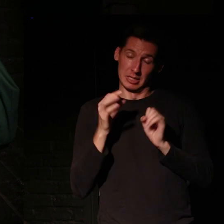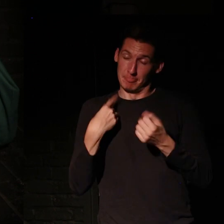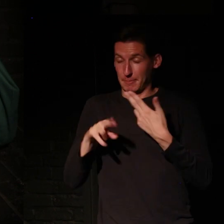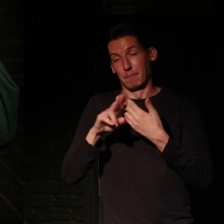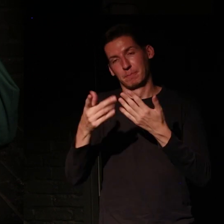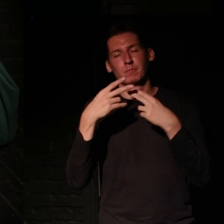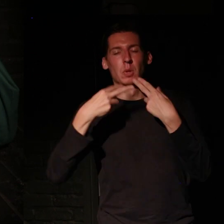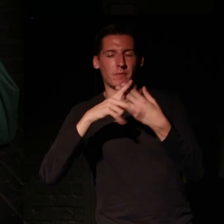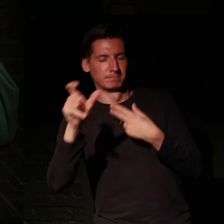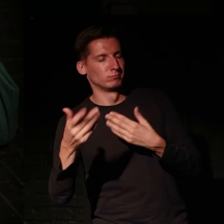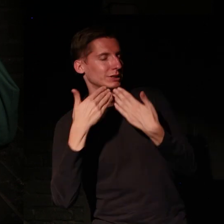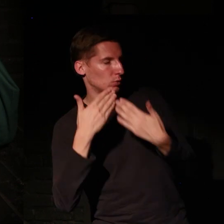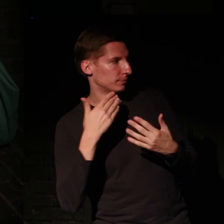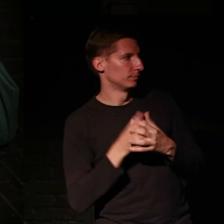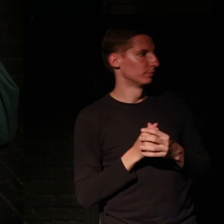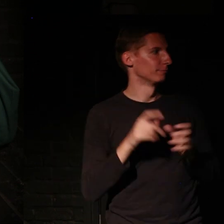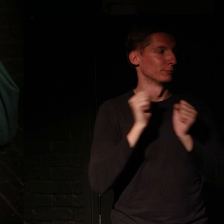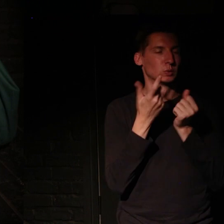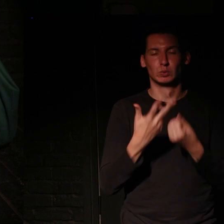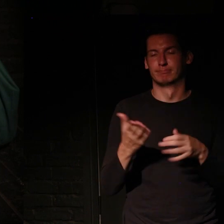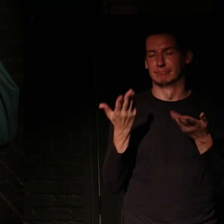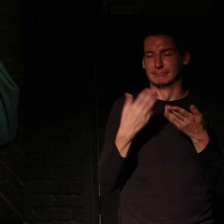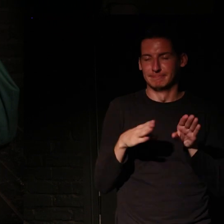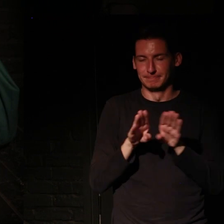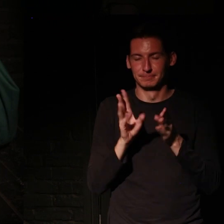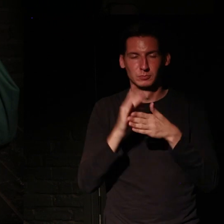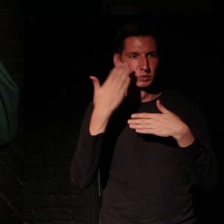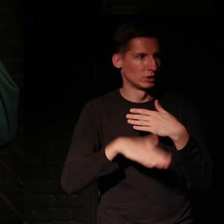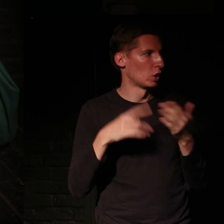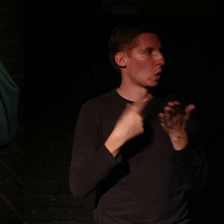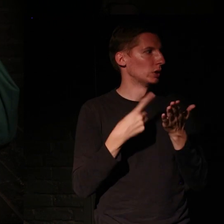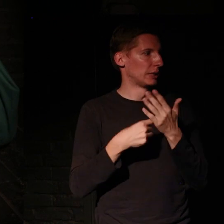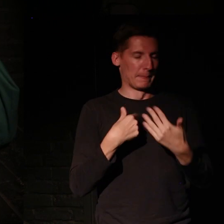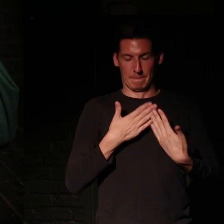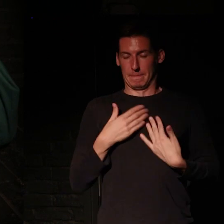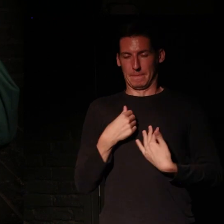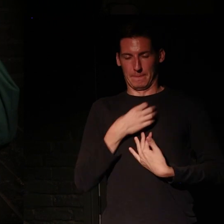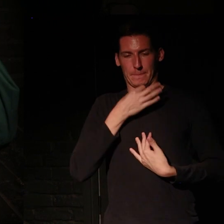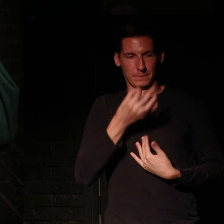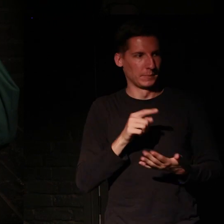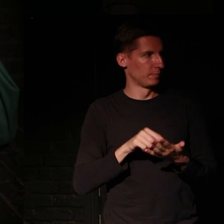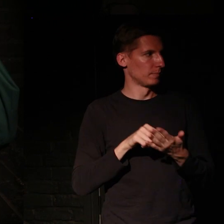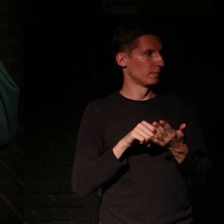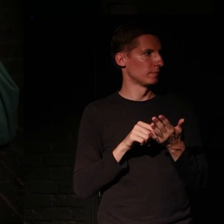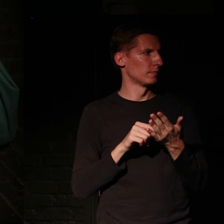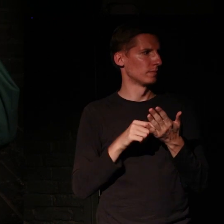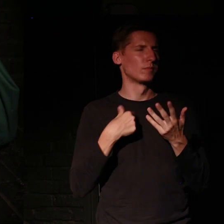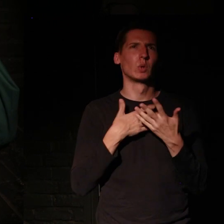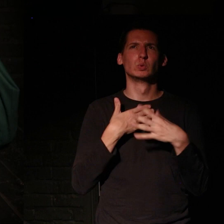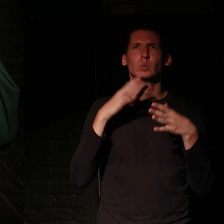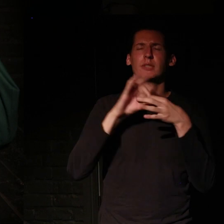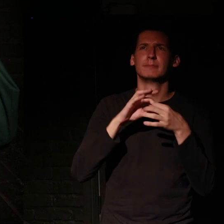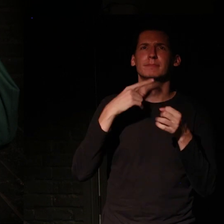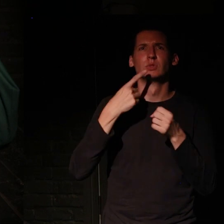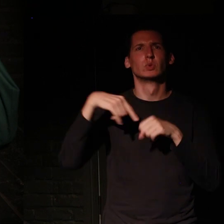Tak bym powiedział. Dziękuję bardzo. Kończymy powoli. Ja mam ostatnie pytanie. Związane zresztą z takim tekstem, do